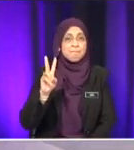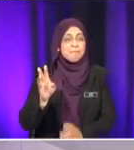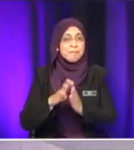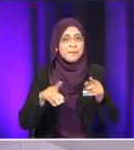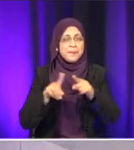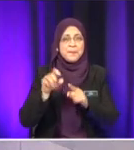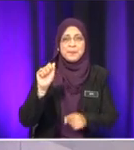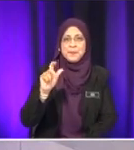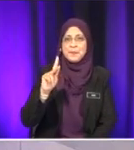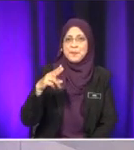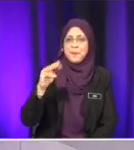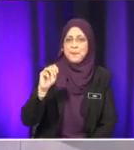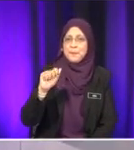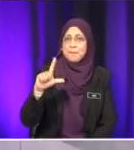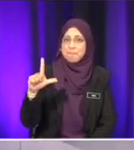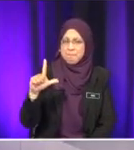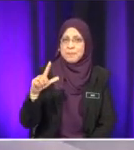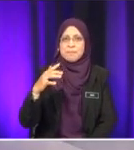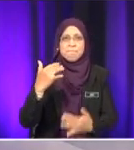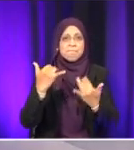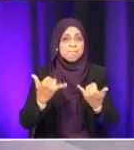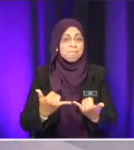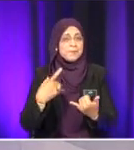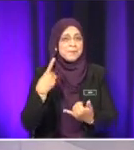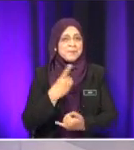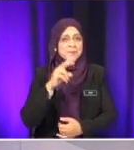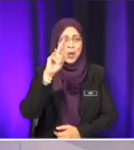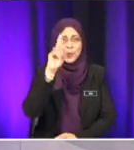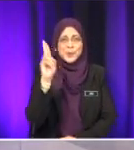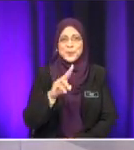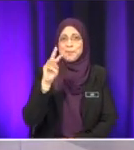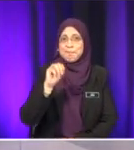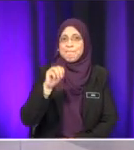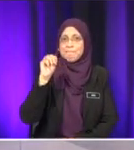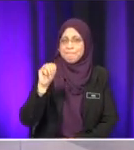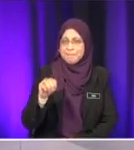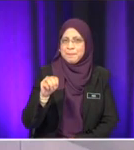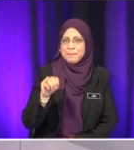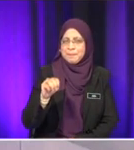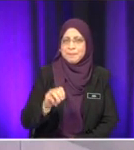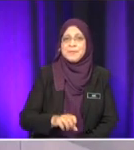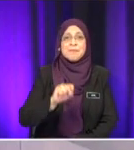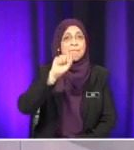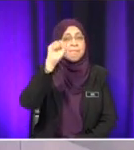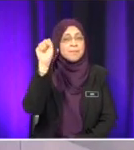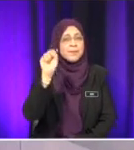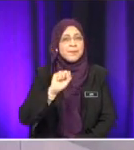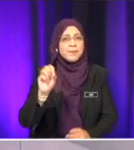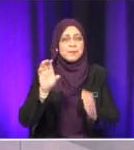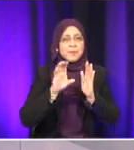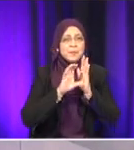masenya untuk kita menguji murid-murid di dalam kalian betul Iya ini sekarang ini kita akan pergi ke soal Lan contoh kertas